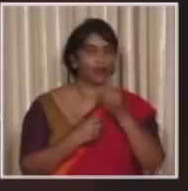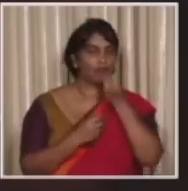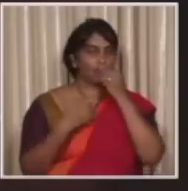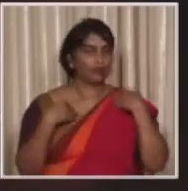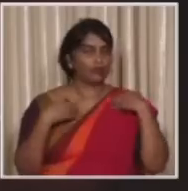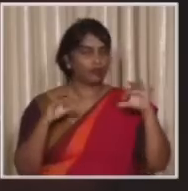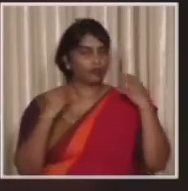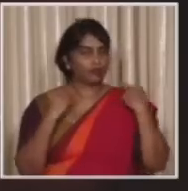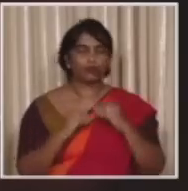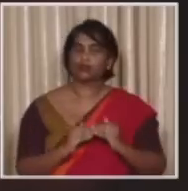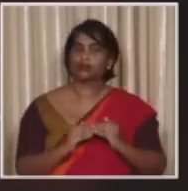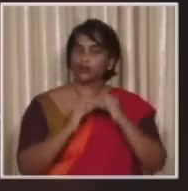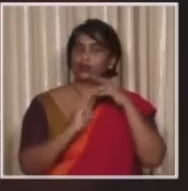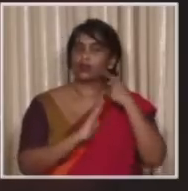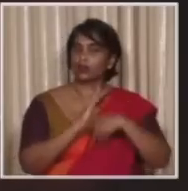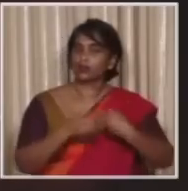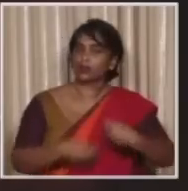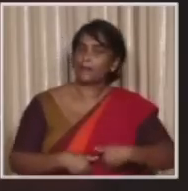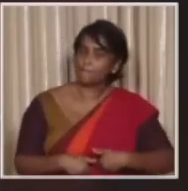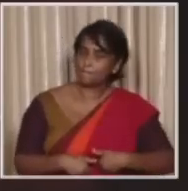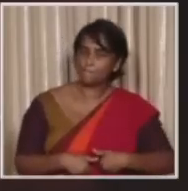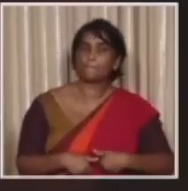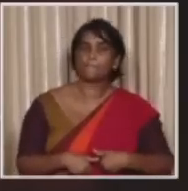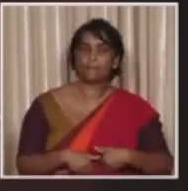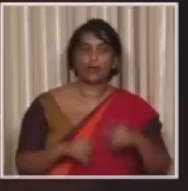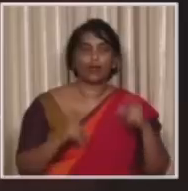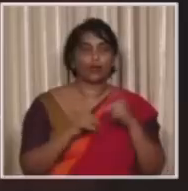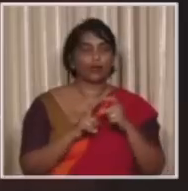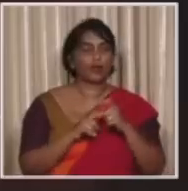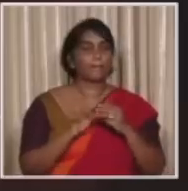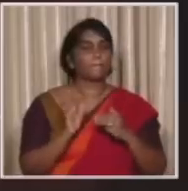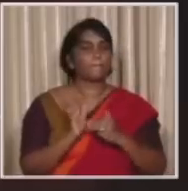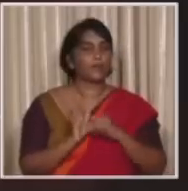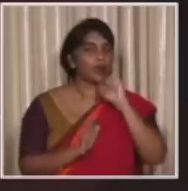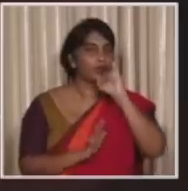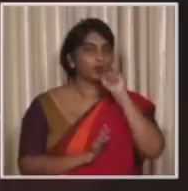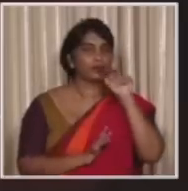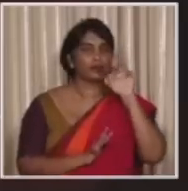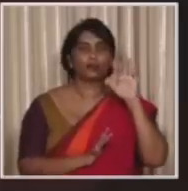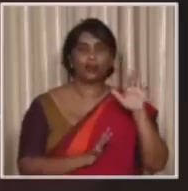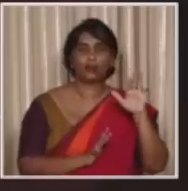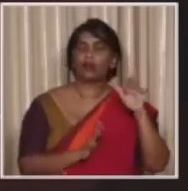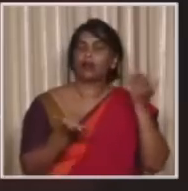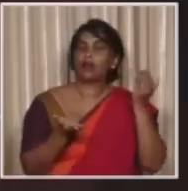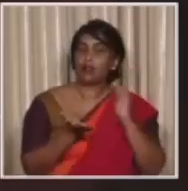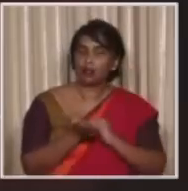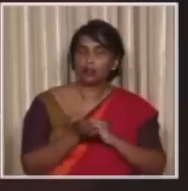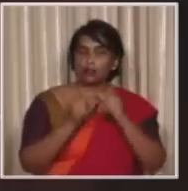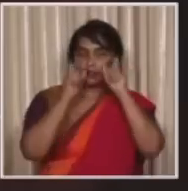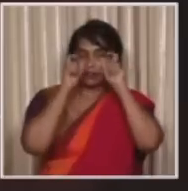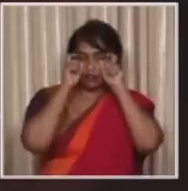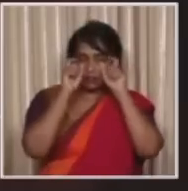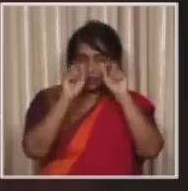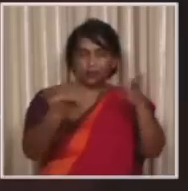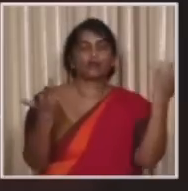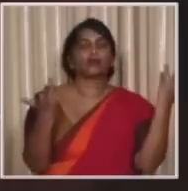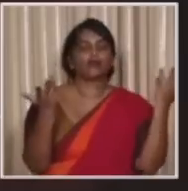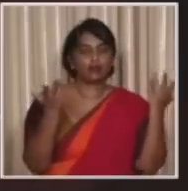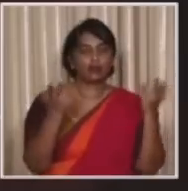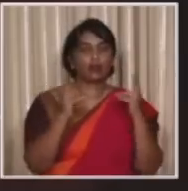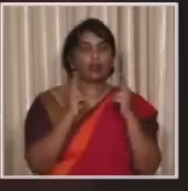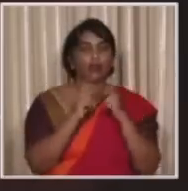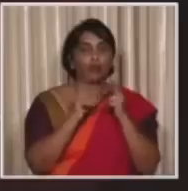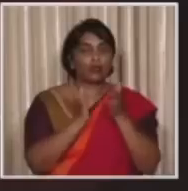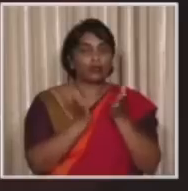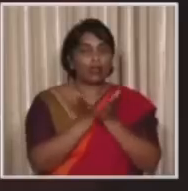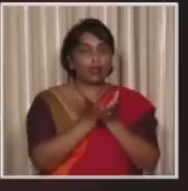පෝෂණය මේ රටේ ඇති කළා රටම බඩගින්නේ තිබ්බා ඩොලර් මිලියන 6.9ක් අන්තිමට ඇහැට දැකපු නැති අර පොහොර